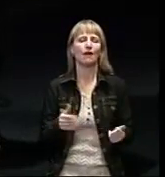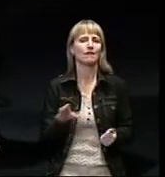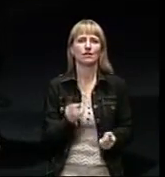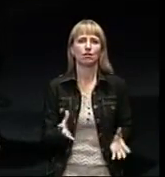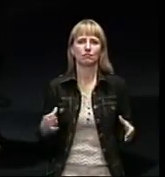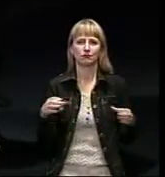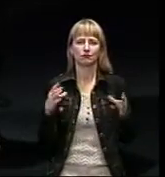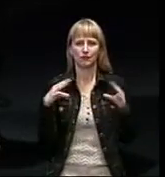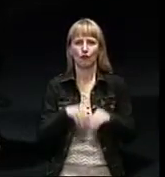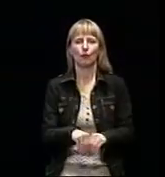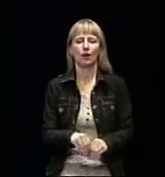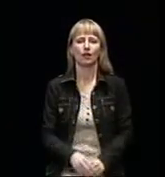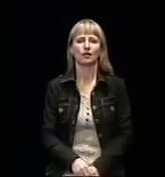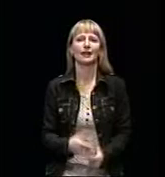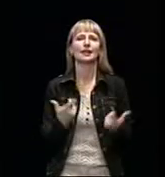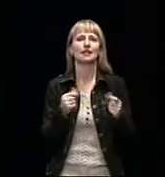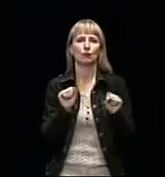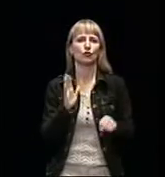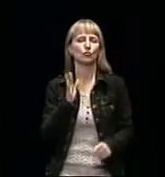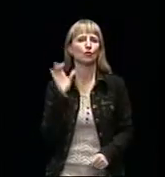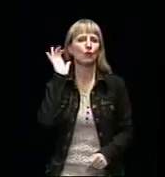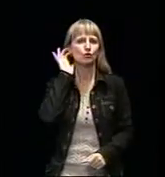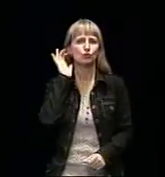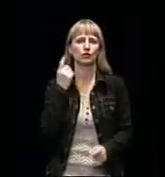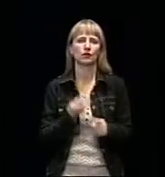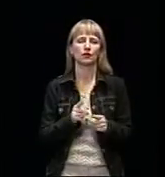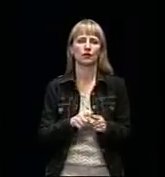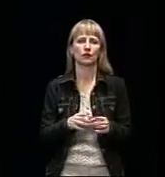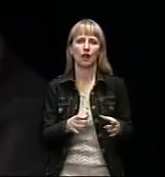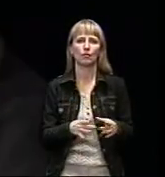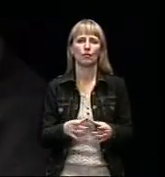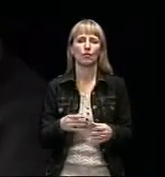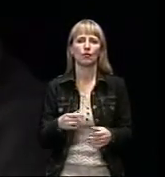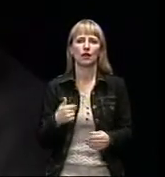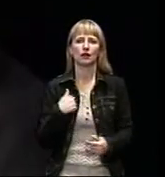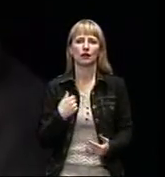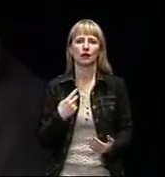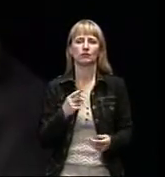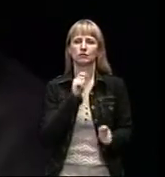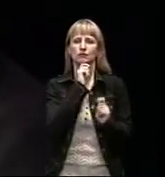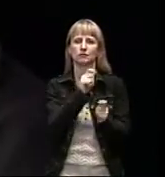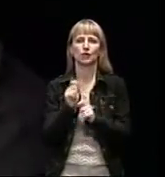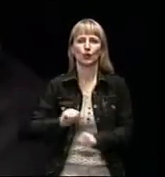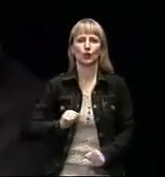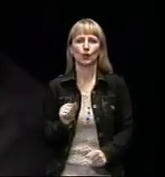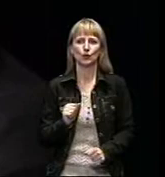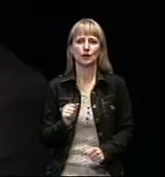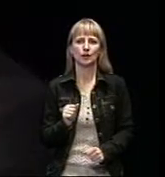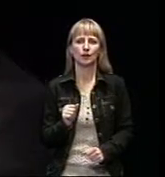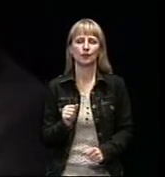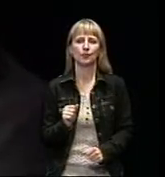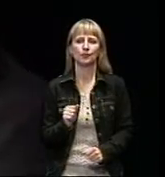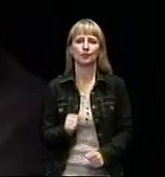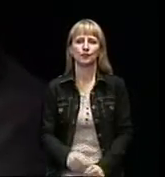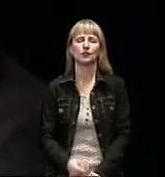чому ми говорили. Де можна буде почути цей альбом? Альбом я от презентую друзям, вот так вот в виде фізичних носителей. Ну,